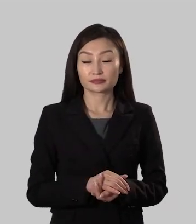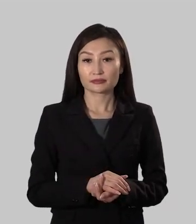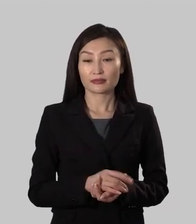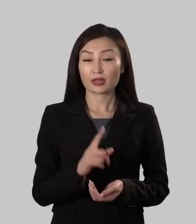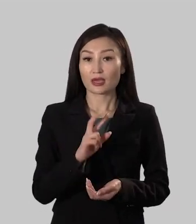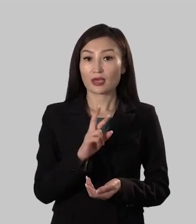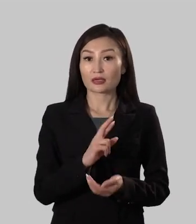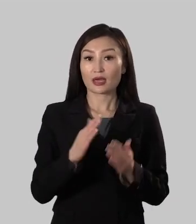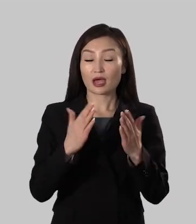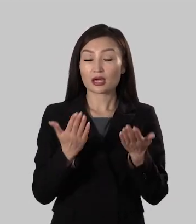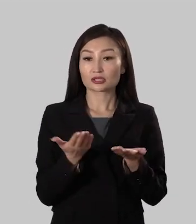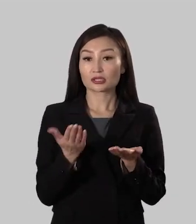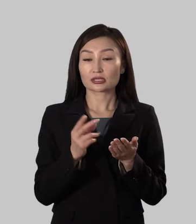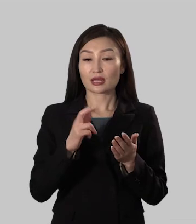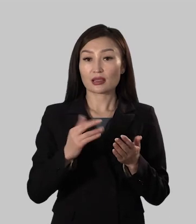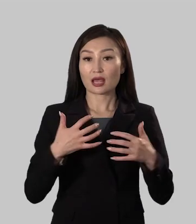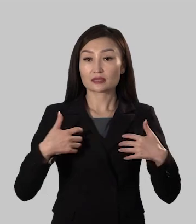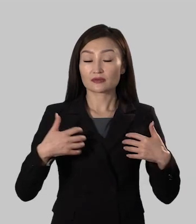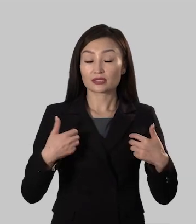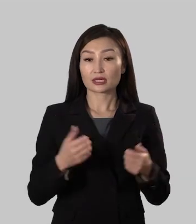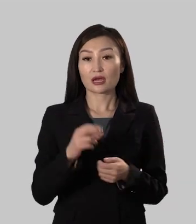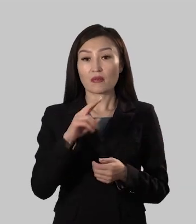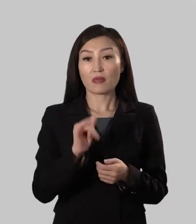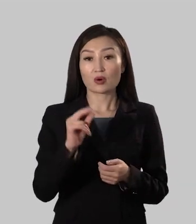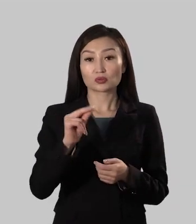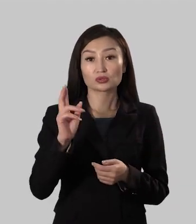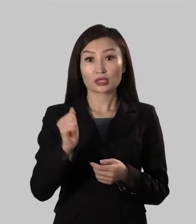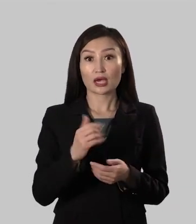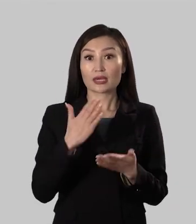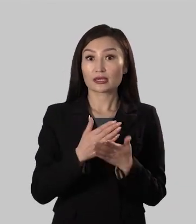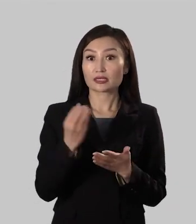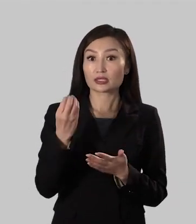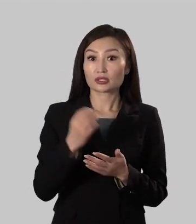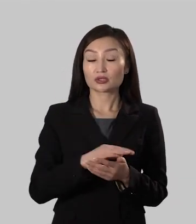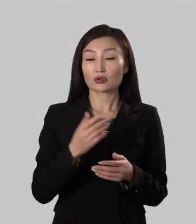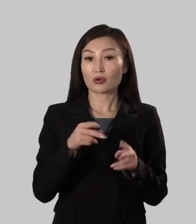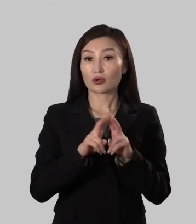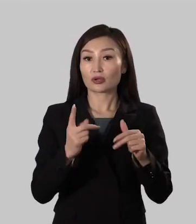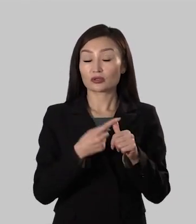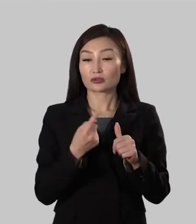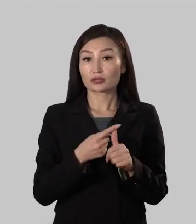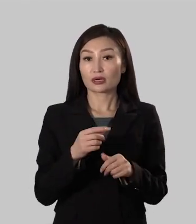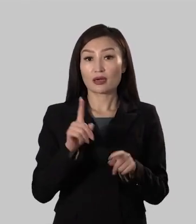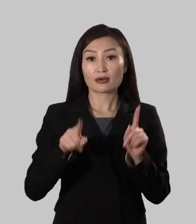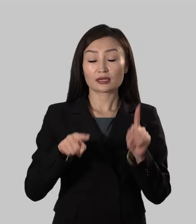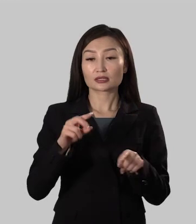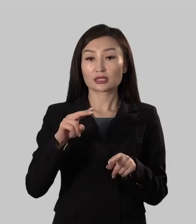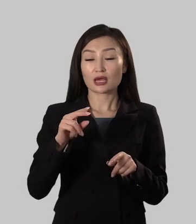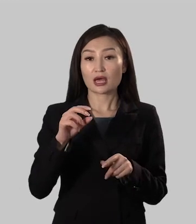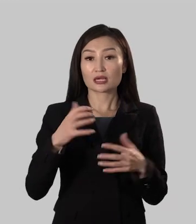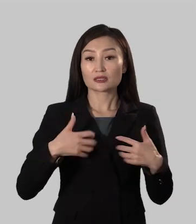Я – жилище для зверька, для сверчка и паучка. Есть еще и тезка мой, редкостный зверек